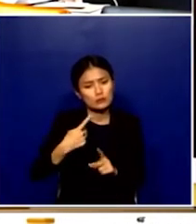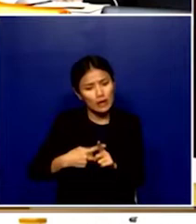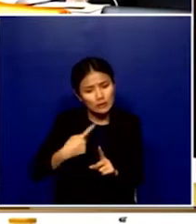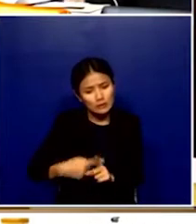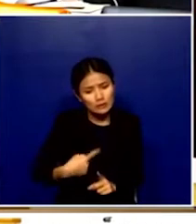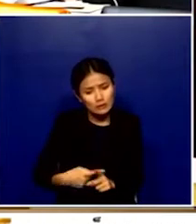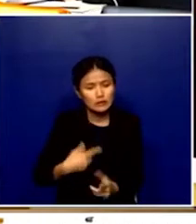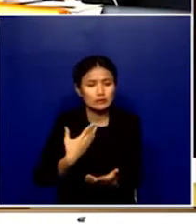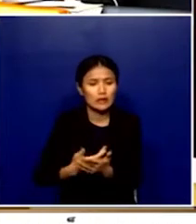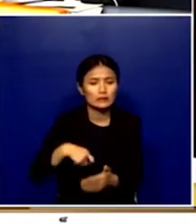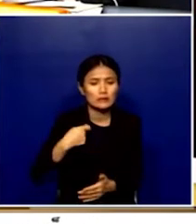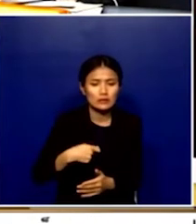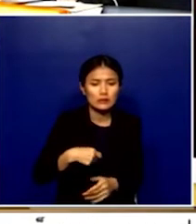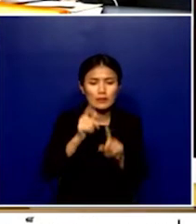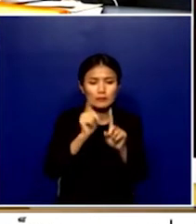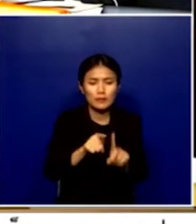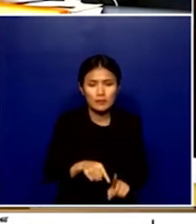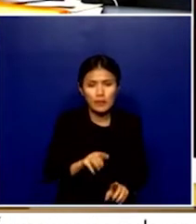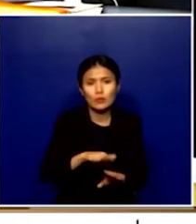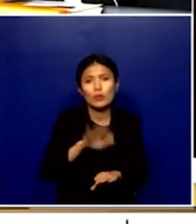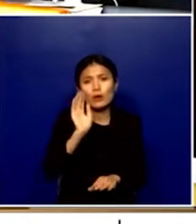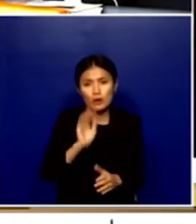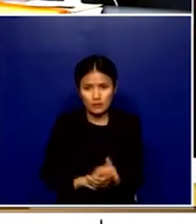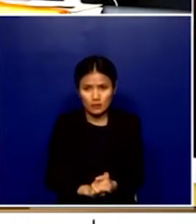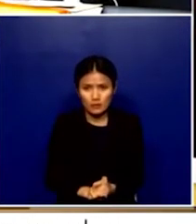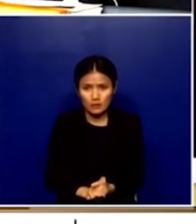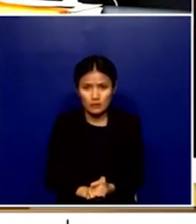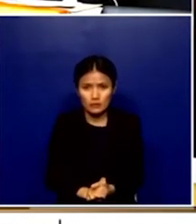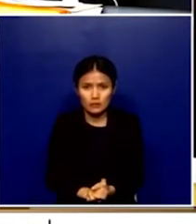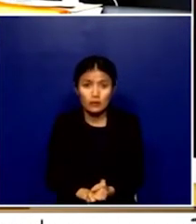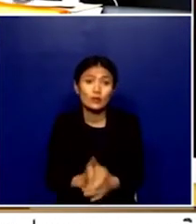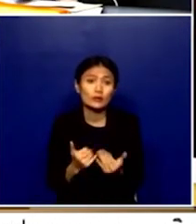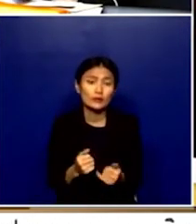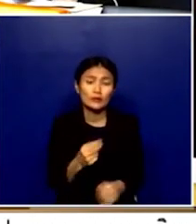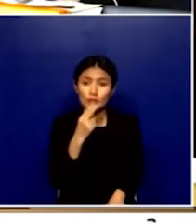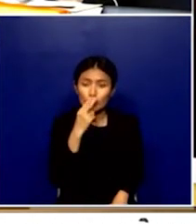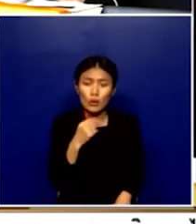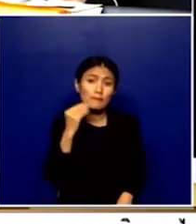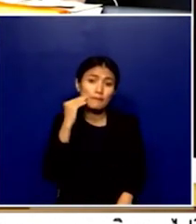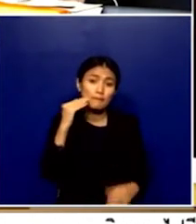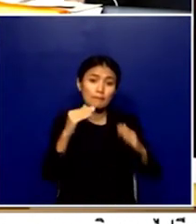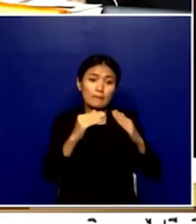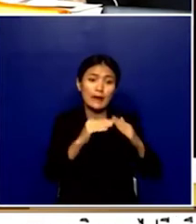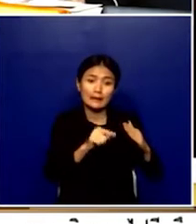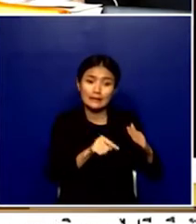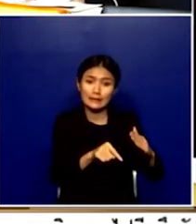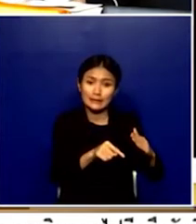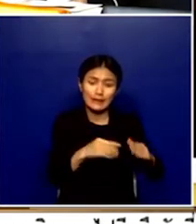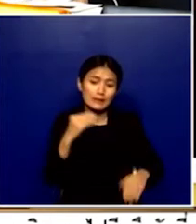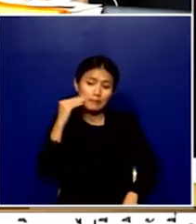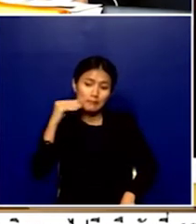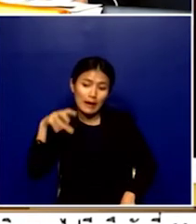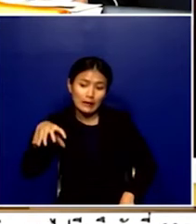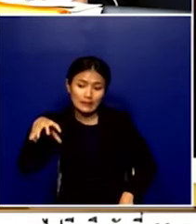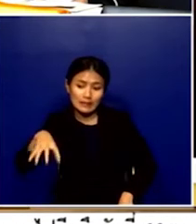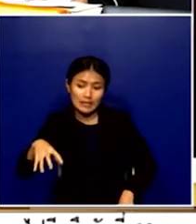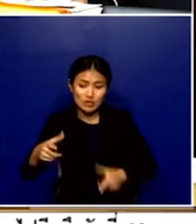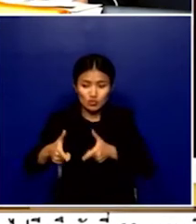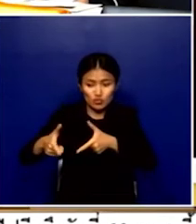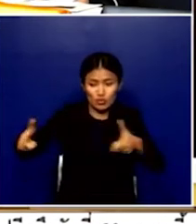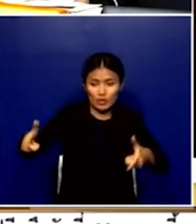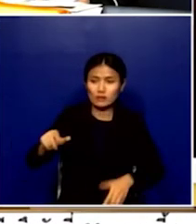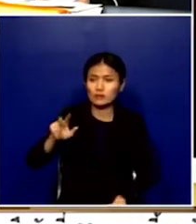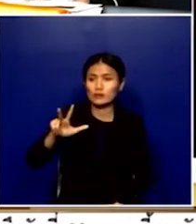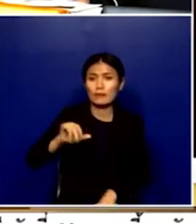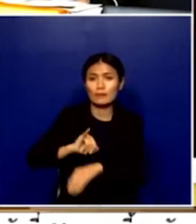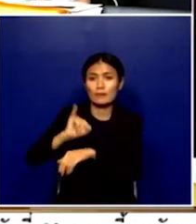เพื่ที่จะบอกว่า หมดคำถาม วาค่าใช้ใในการดูแลบ้าน ขรืหาด ลิมน้ำ ปดเต็พื้ที่ 3 ไล่หลัจากท